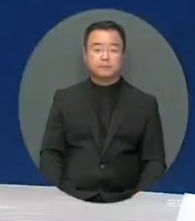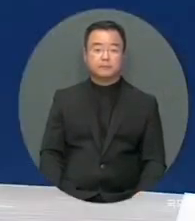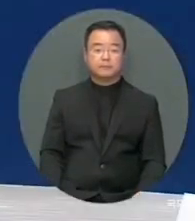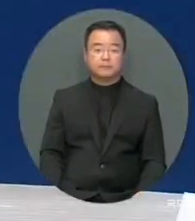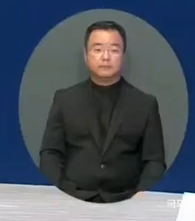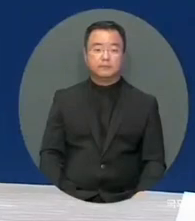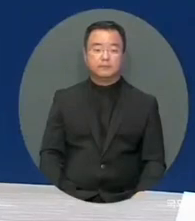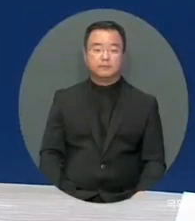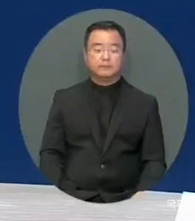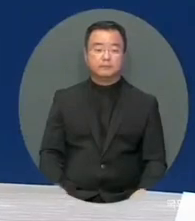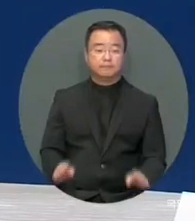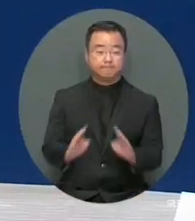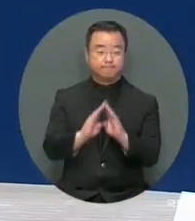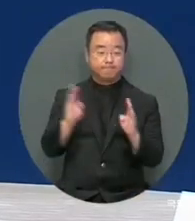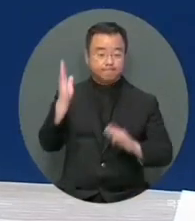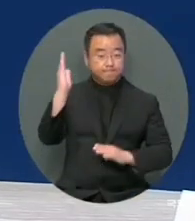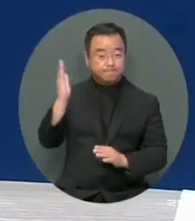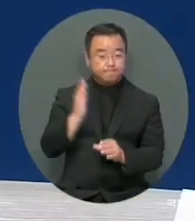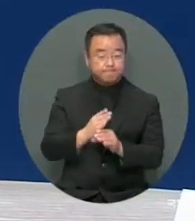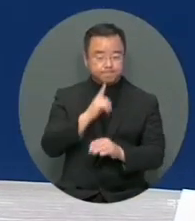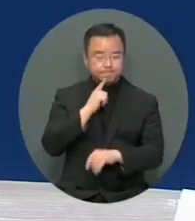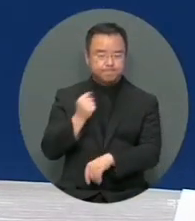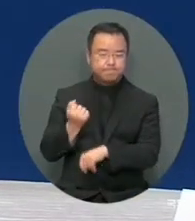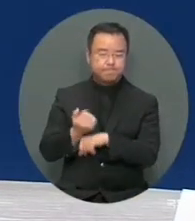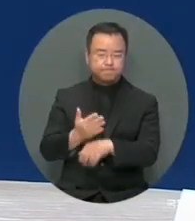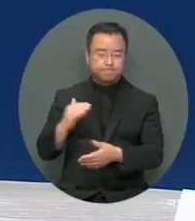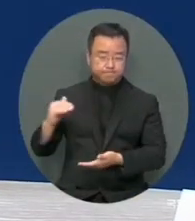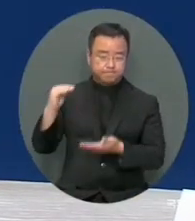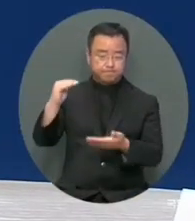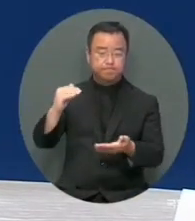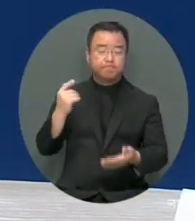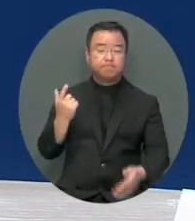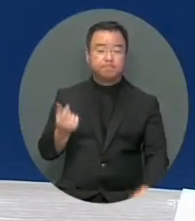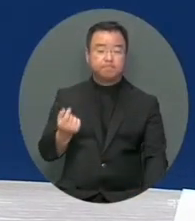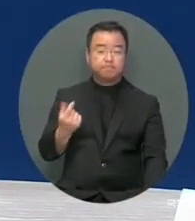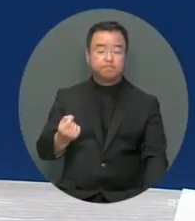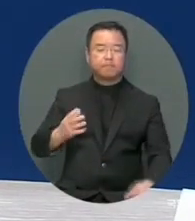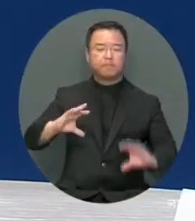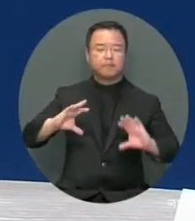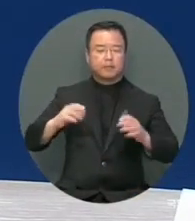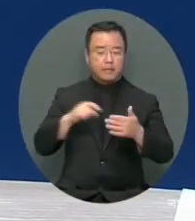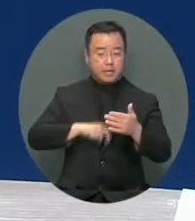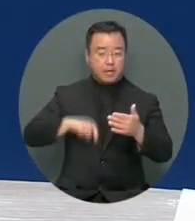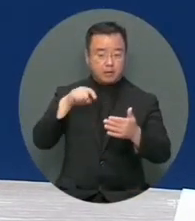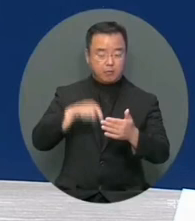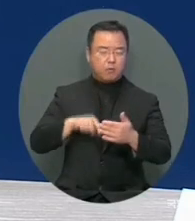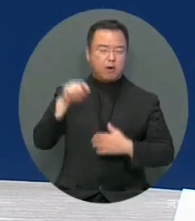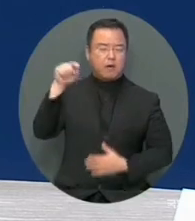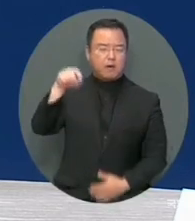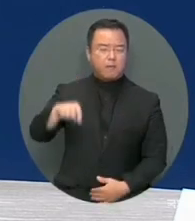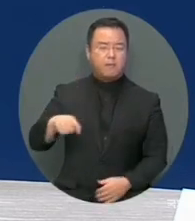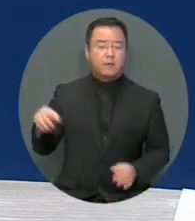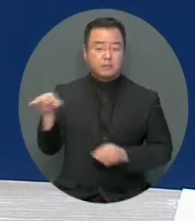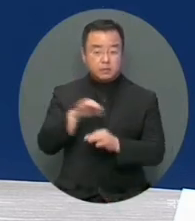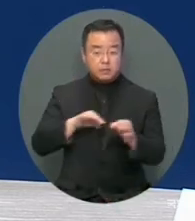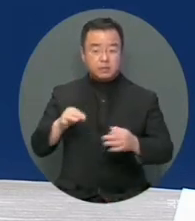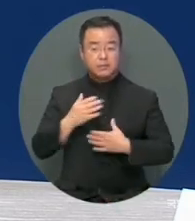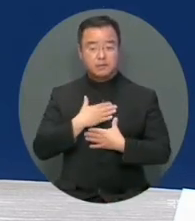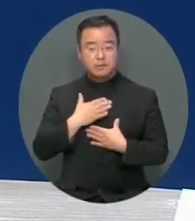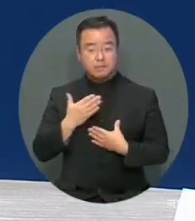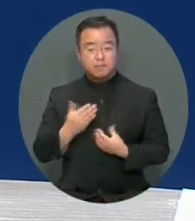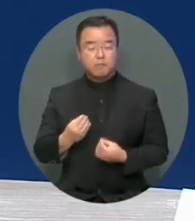모두 발언해서 말씀드린 것처럼 이 나라 안팎의 경제와 안보